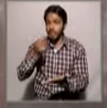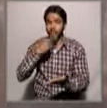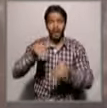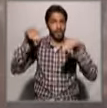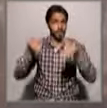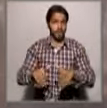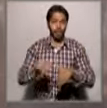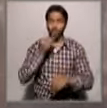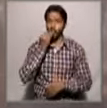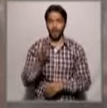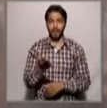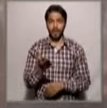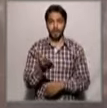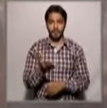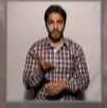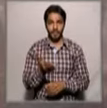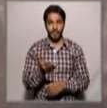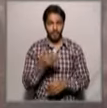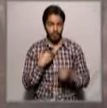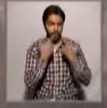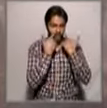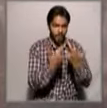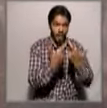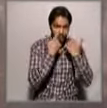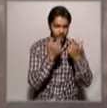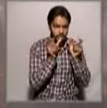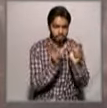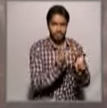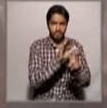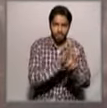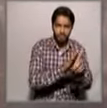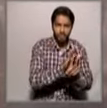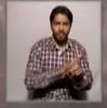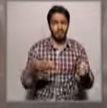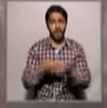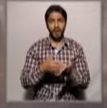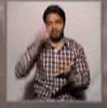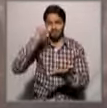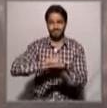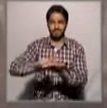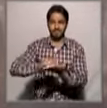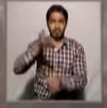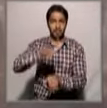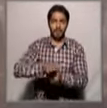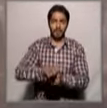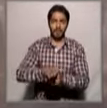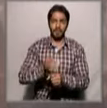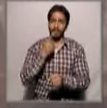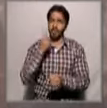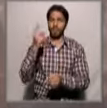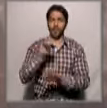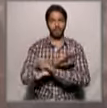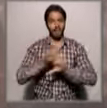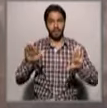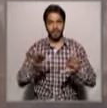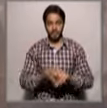وكما قالوا لا يغني حذر من قدر. فالمسألة لا ينبغي أن تموتي تحت هذا الحذر من قد